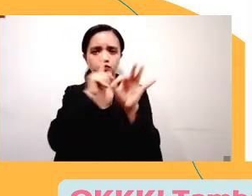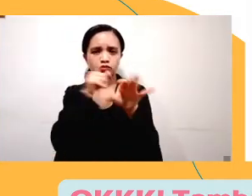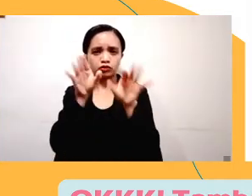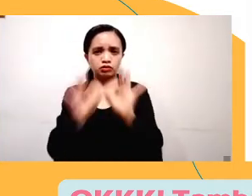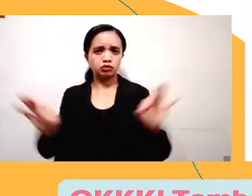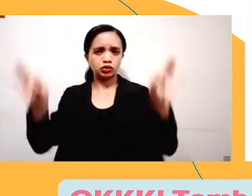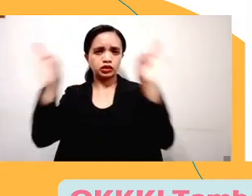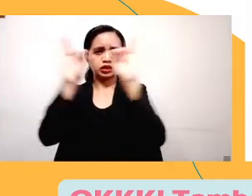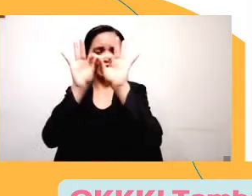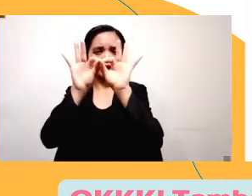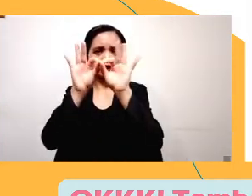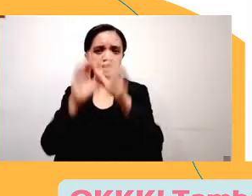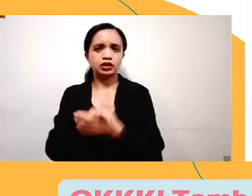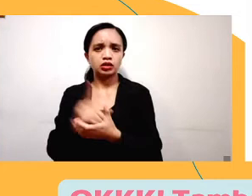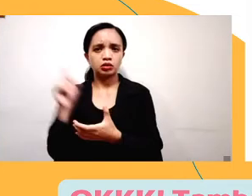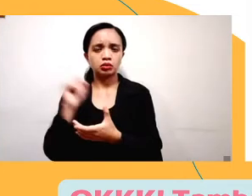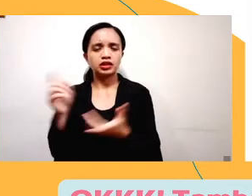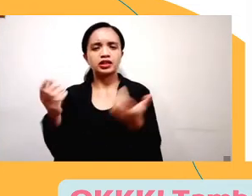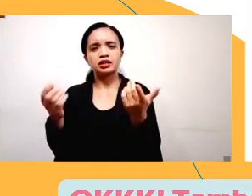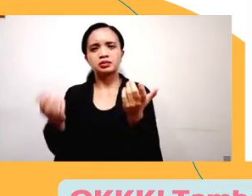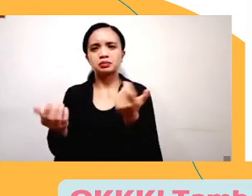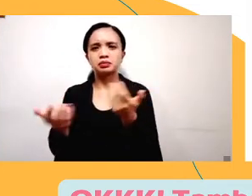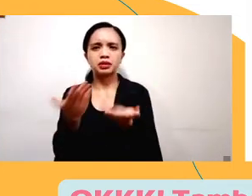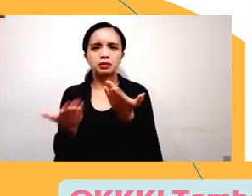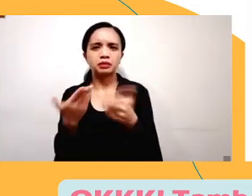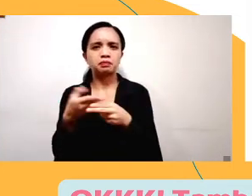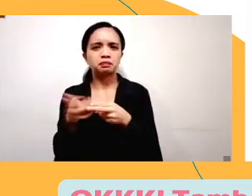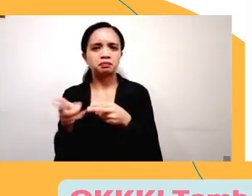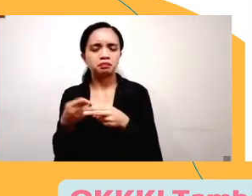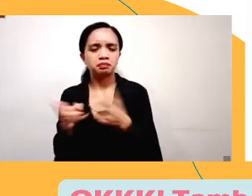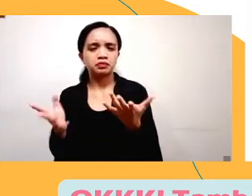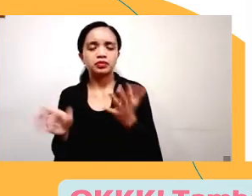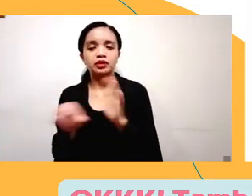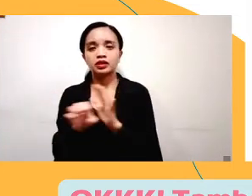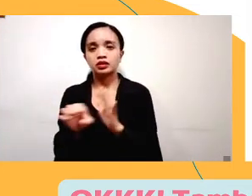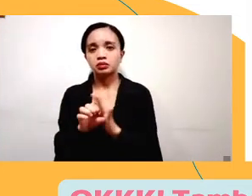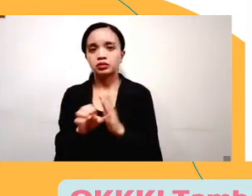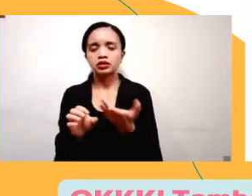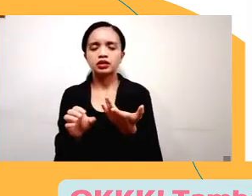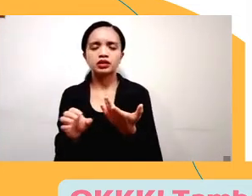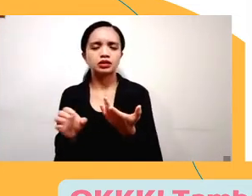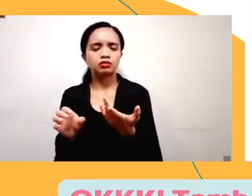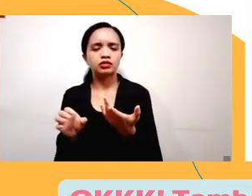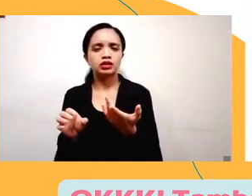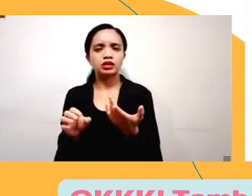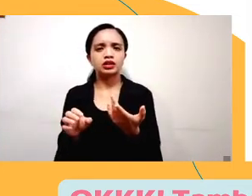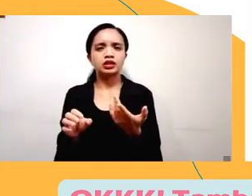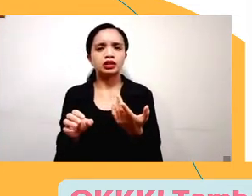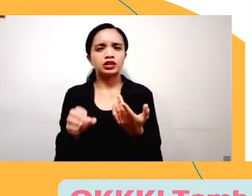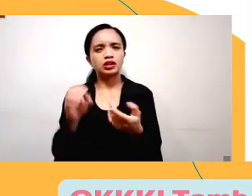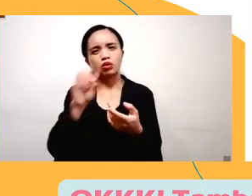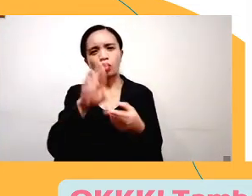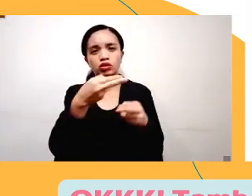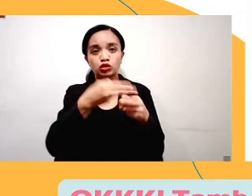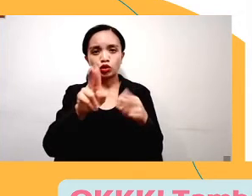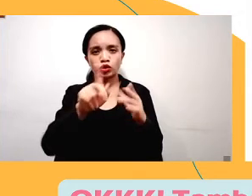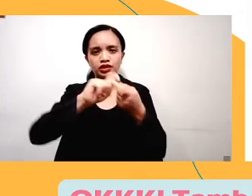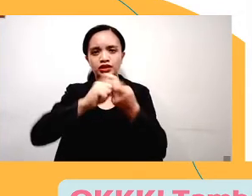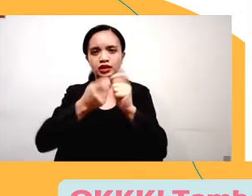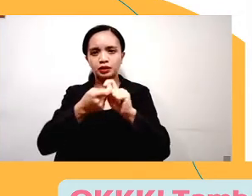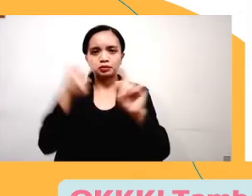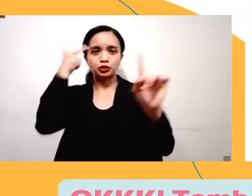mas maliliit or mas maikling hangarin? Kung sa English naman, parang smaller or short-term goals.